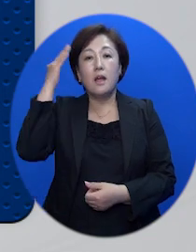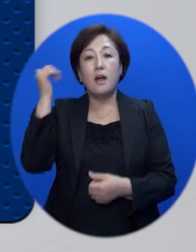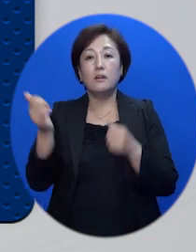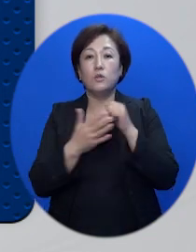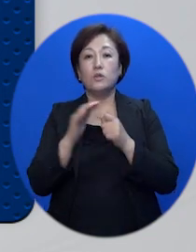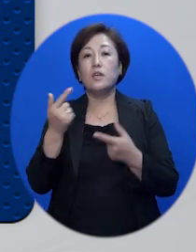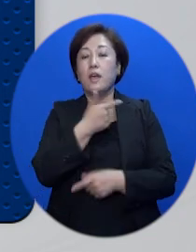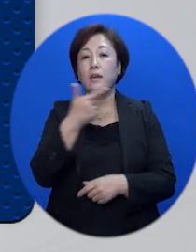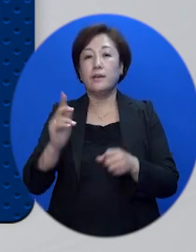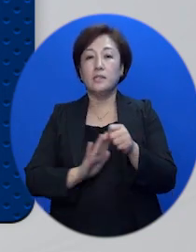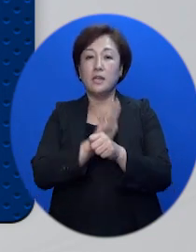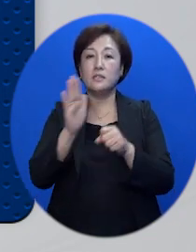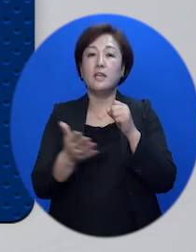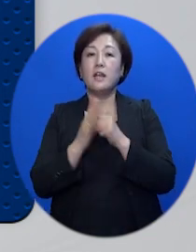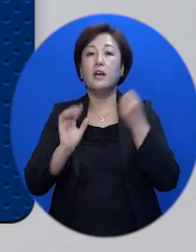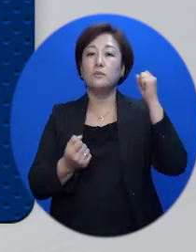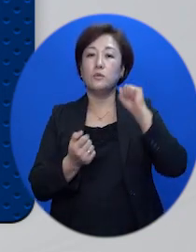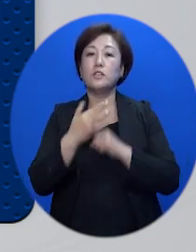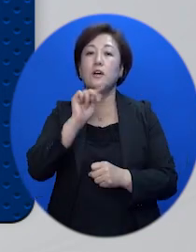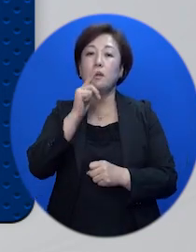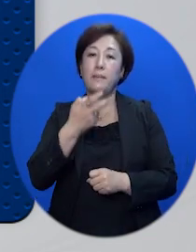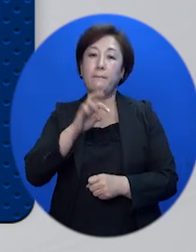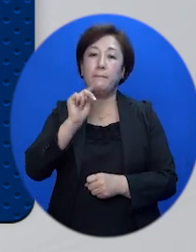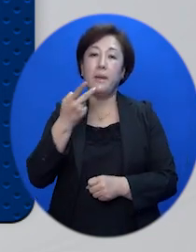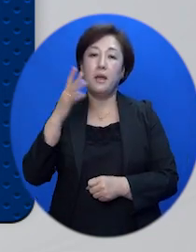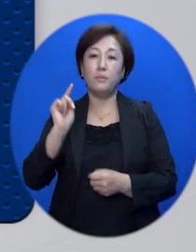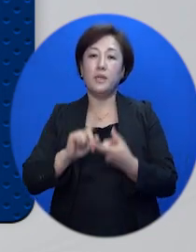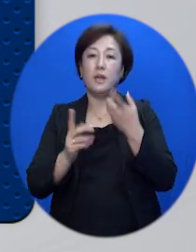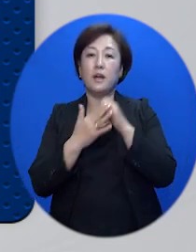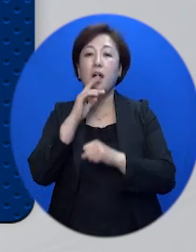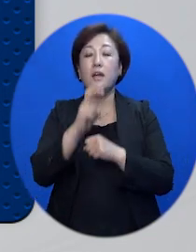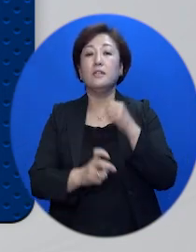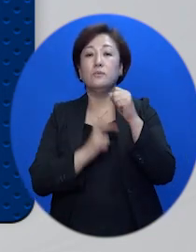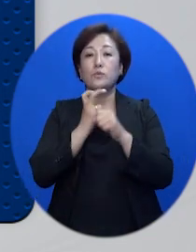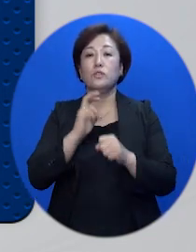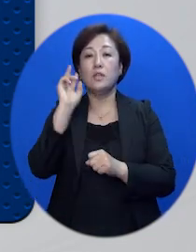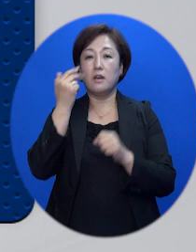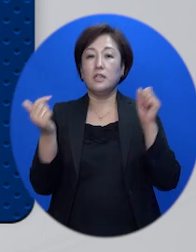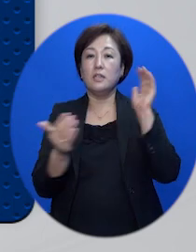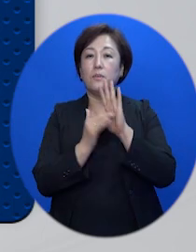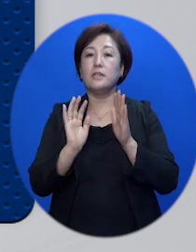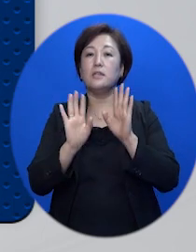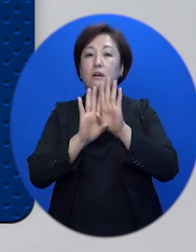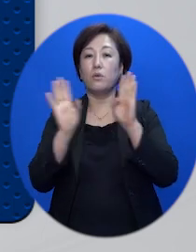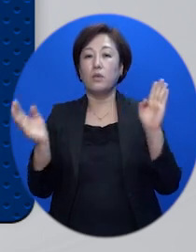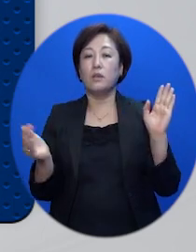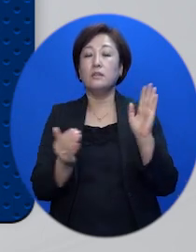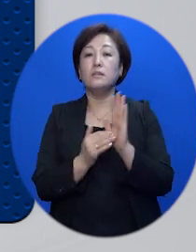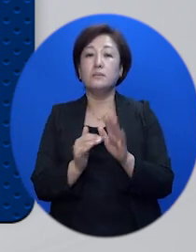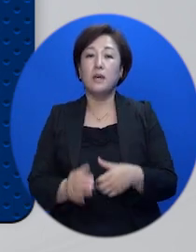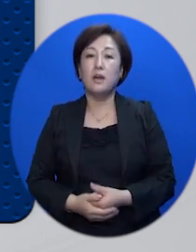대한민국이 가장 사랑하는 뮤지컬 맘마미아가 탄생 20주년 기념 공연을 펼칩니다.